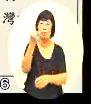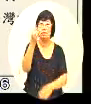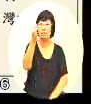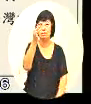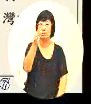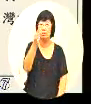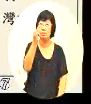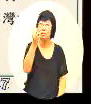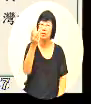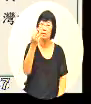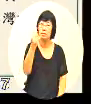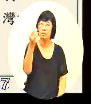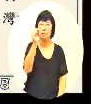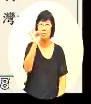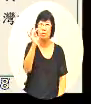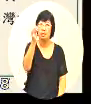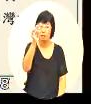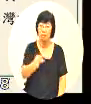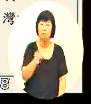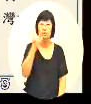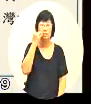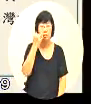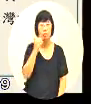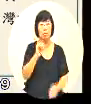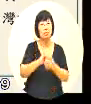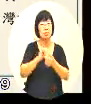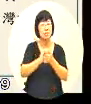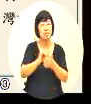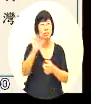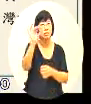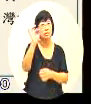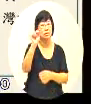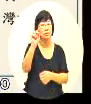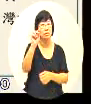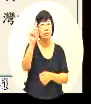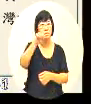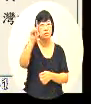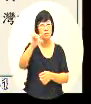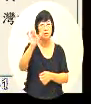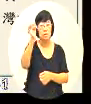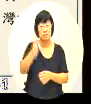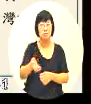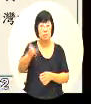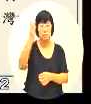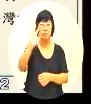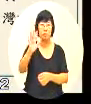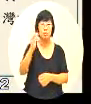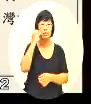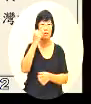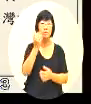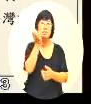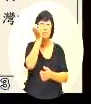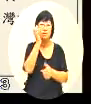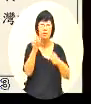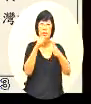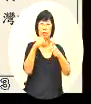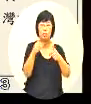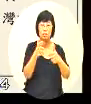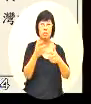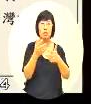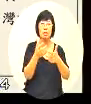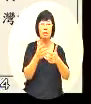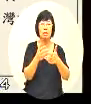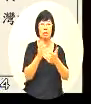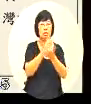千亿。那到底高雄适不适合继续发展石化产业？那我们石化产业又分那么多，我们到底能做